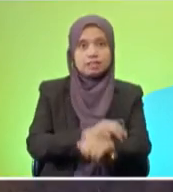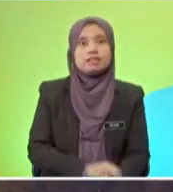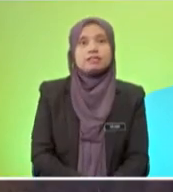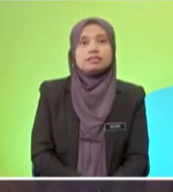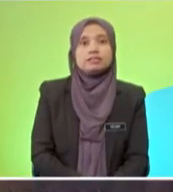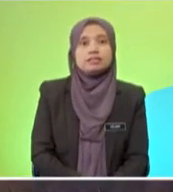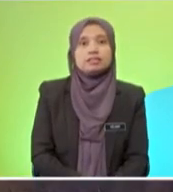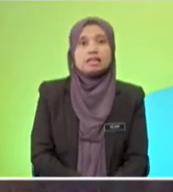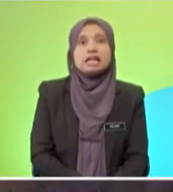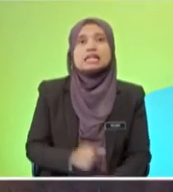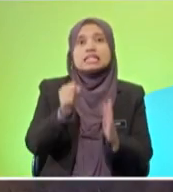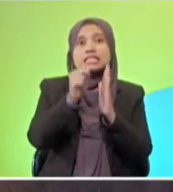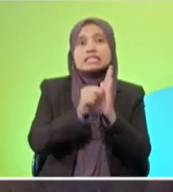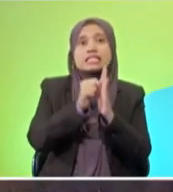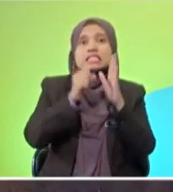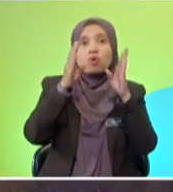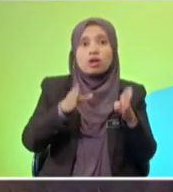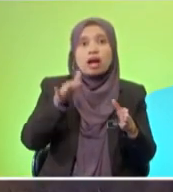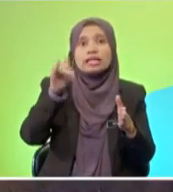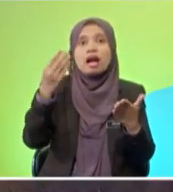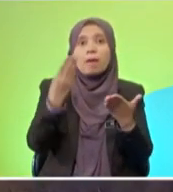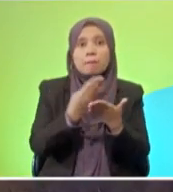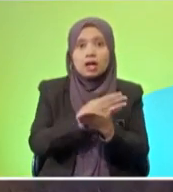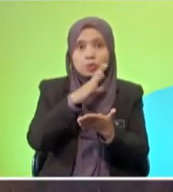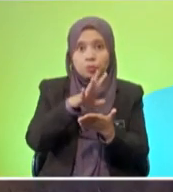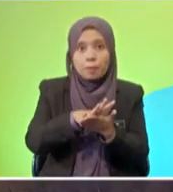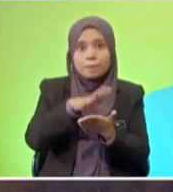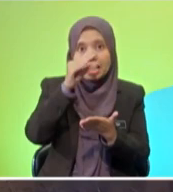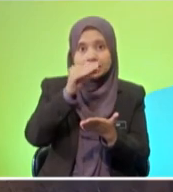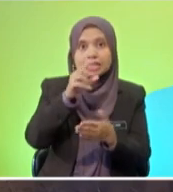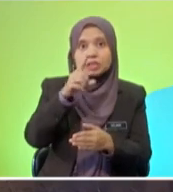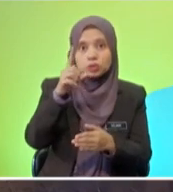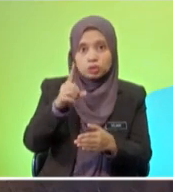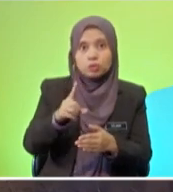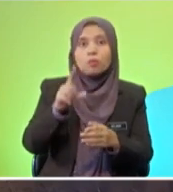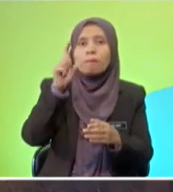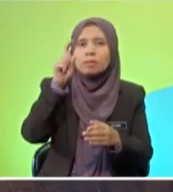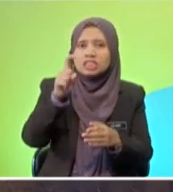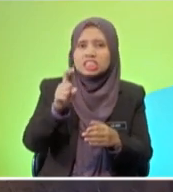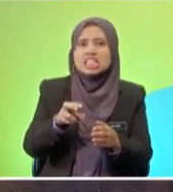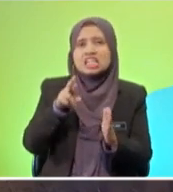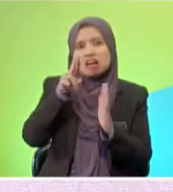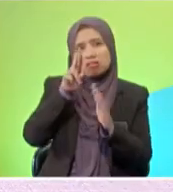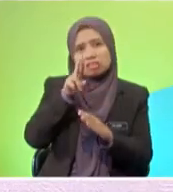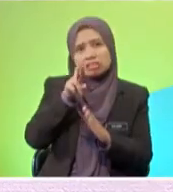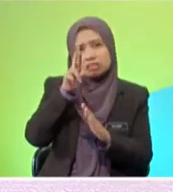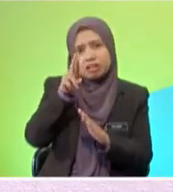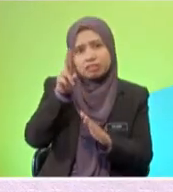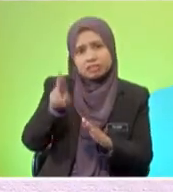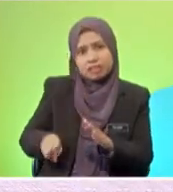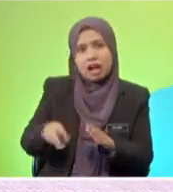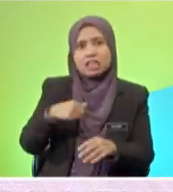tadi seseorang yang baru mempelajari sesuatu perlulah merendah diri untuk menuntut ilmu dari orang yang lebih pandai